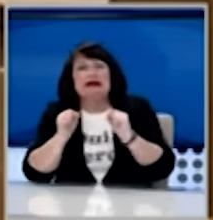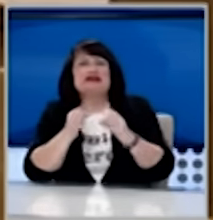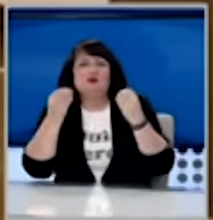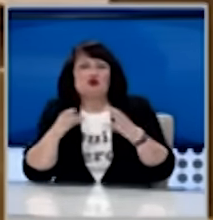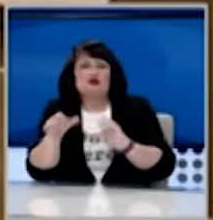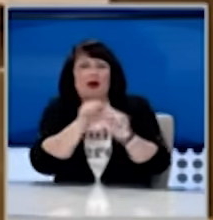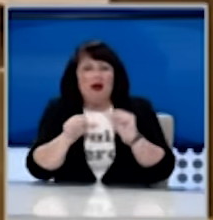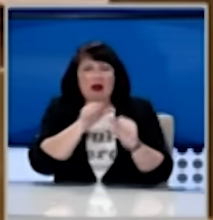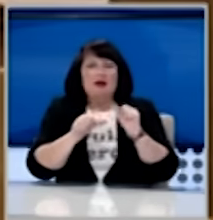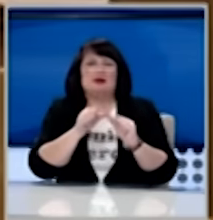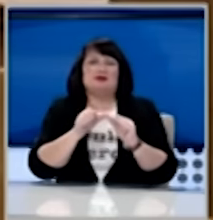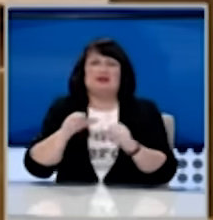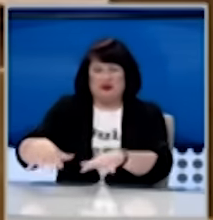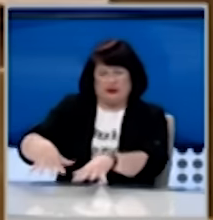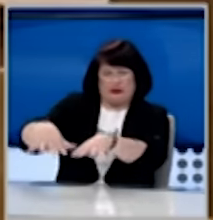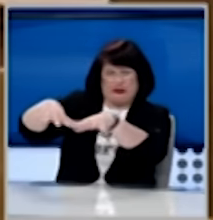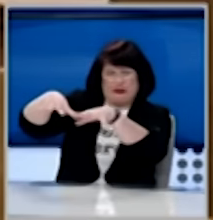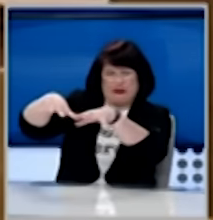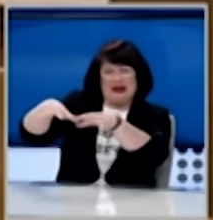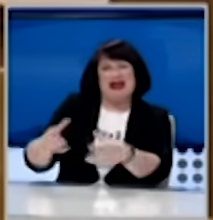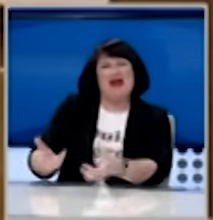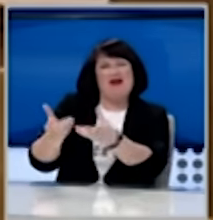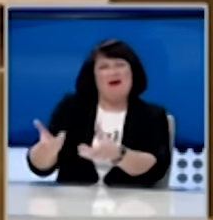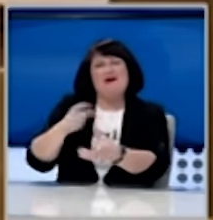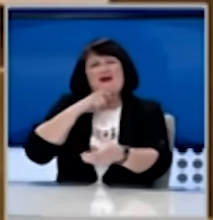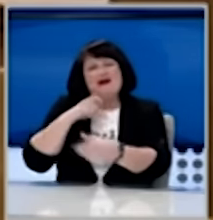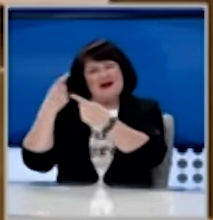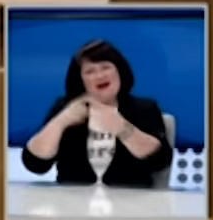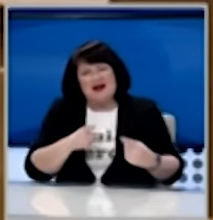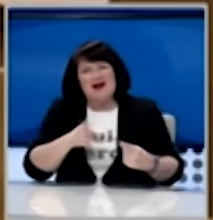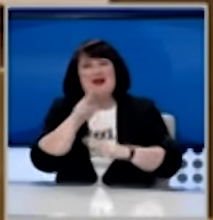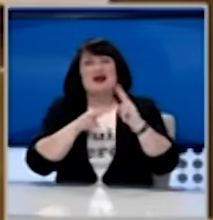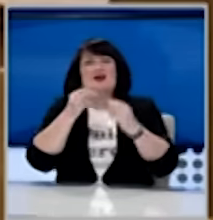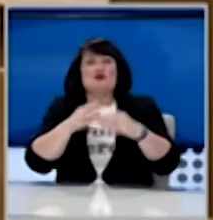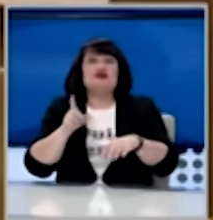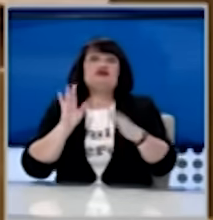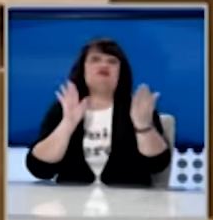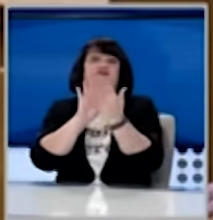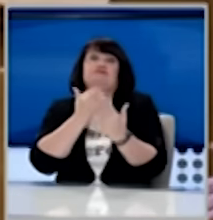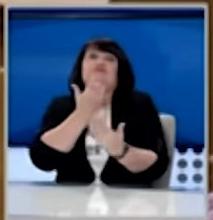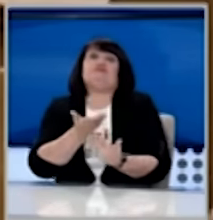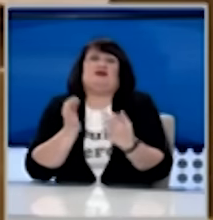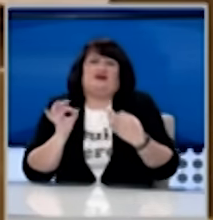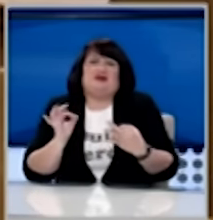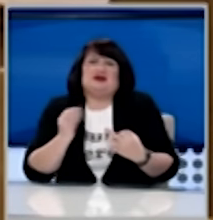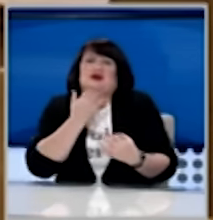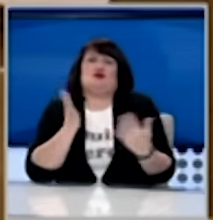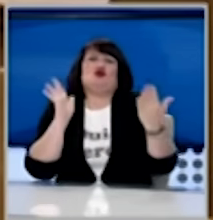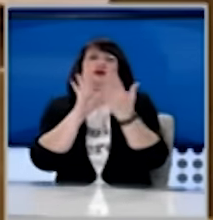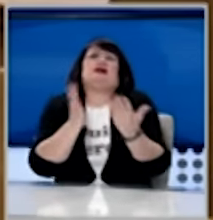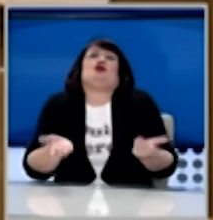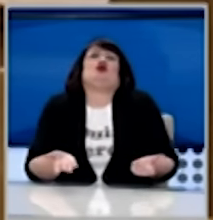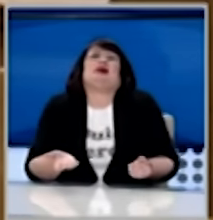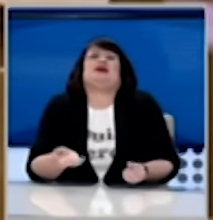συσσωρευμένοι καύσιμο ήλοι και τα ακραία φαινόμενα δεν μπορούσαν να αντιμετωπιστούν προφανώς και δεν μπορούσαν να